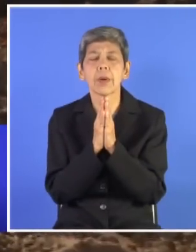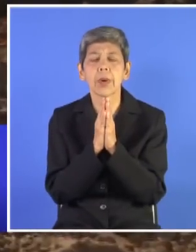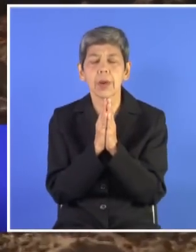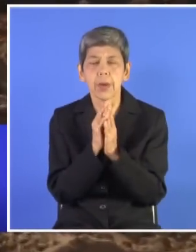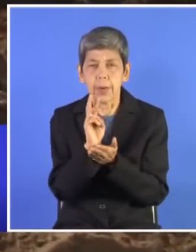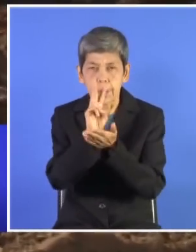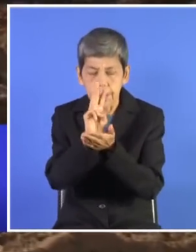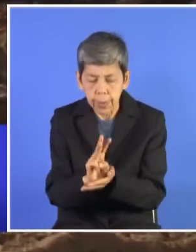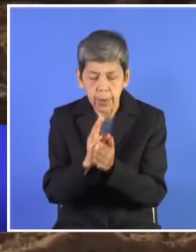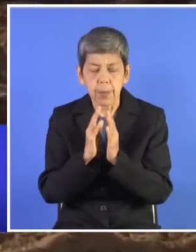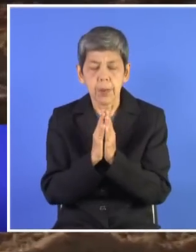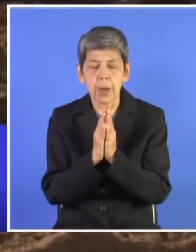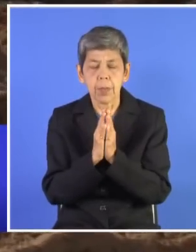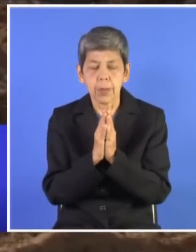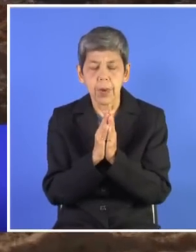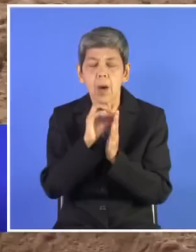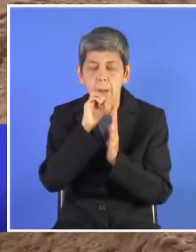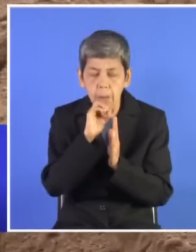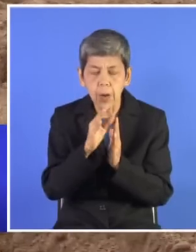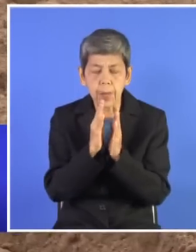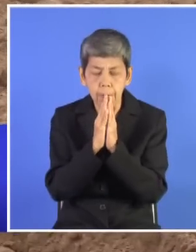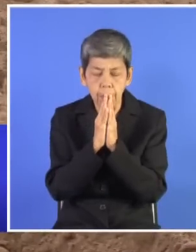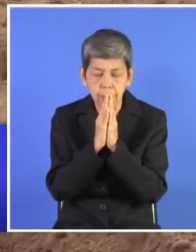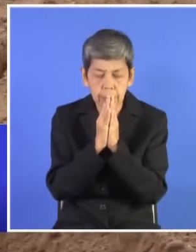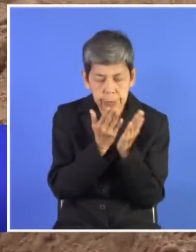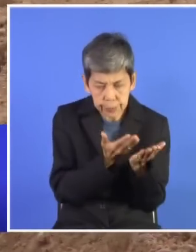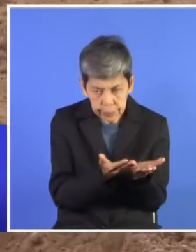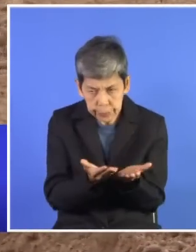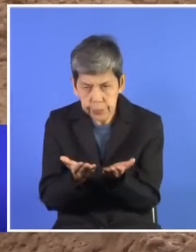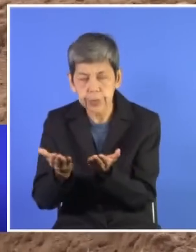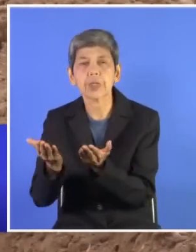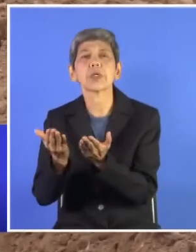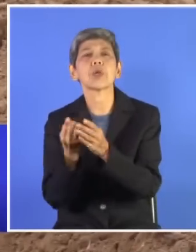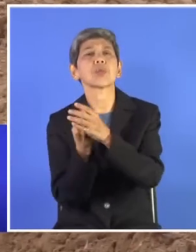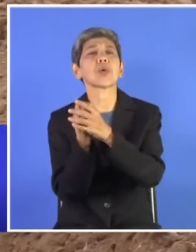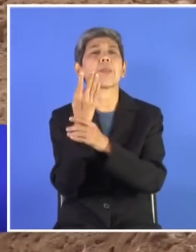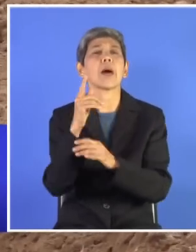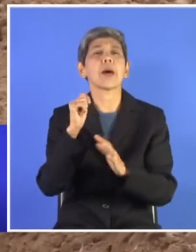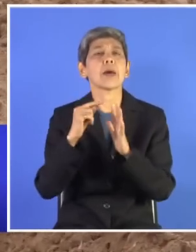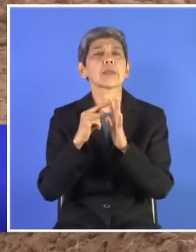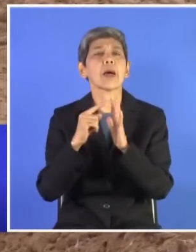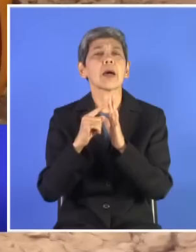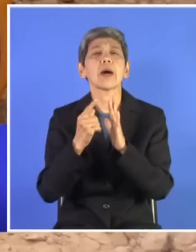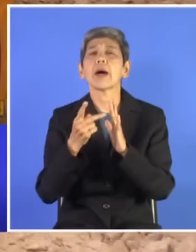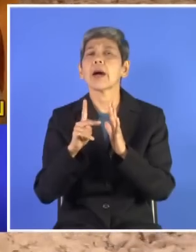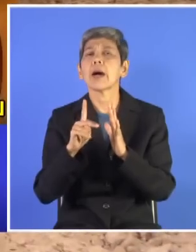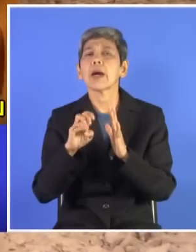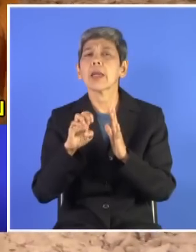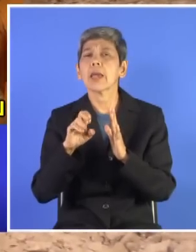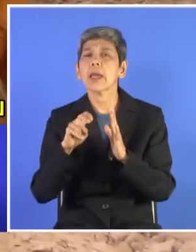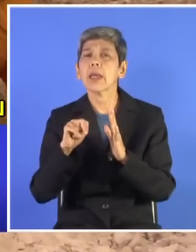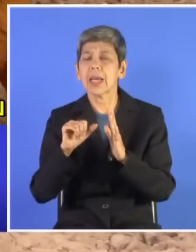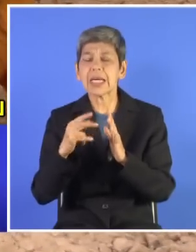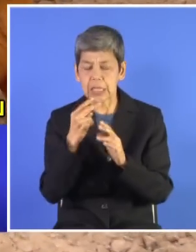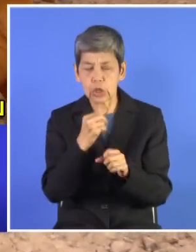ธูปเลยจุดธูปบอกกล่าวและก็เชิญต้นตะเคียนขึ้นจากน้ำ เออจะง่าย แล้วก็สุดท้ายเนี่ยนะ